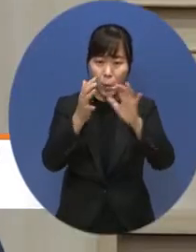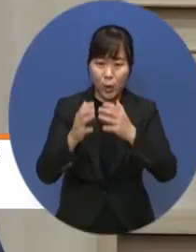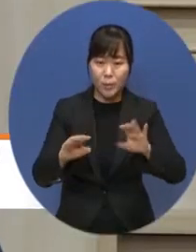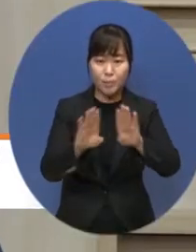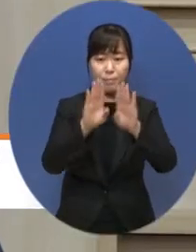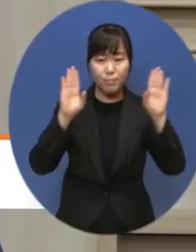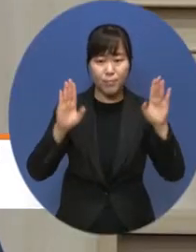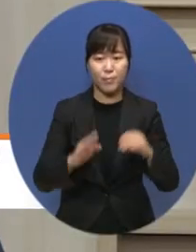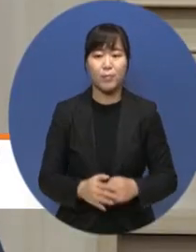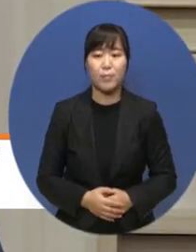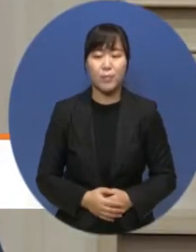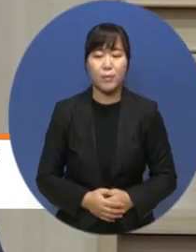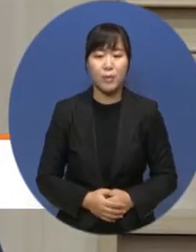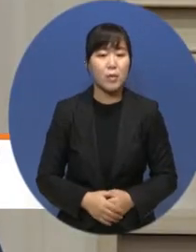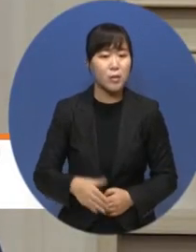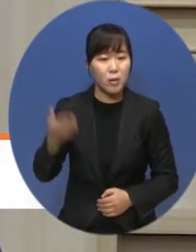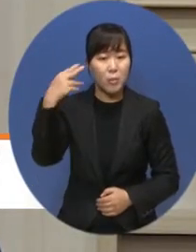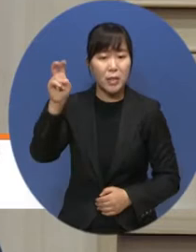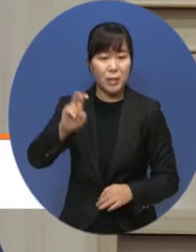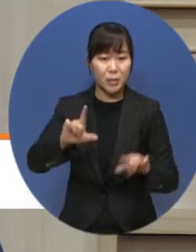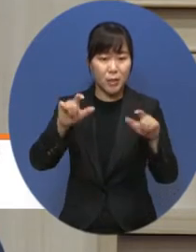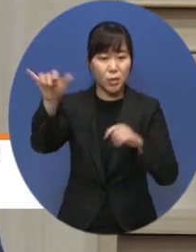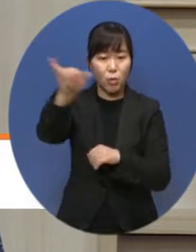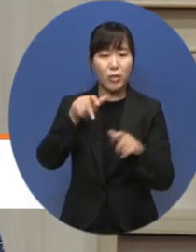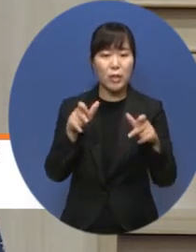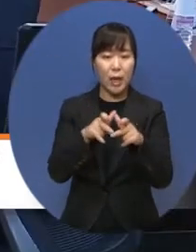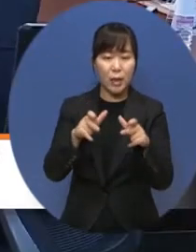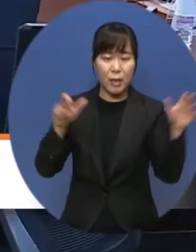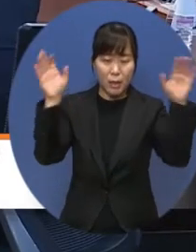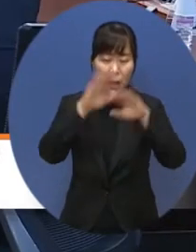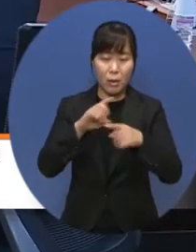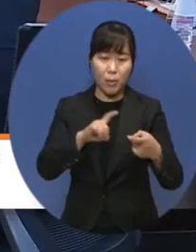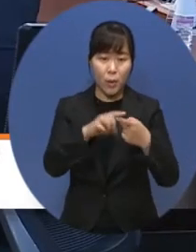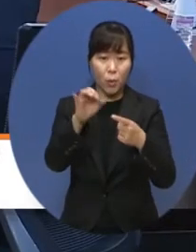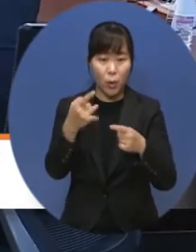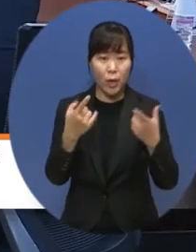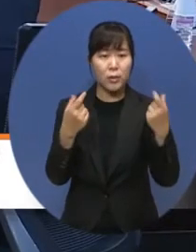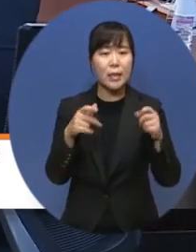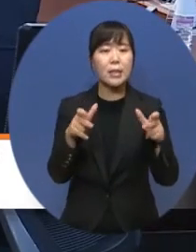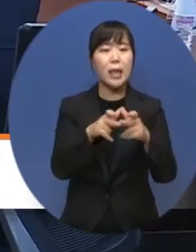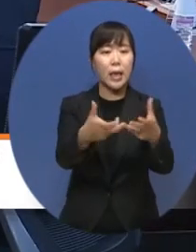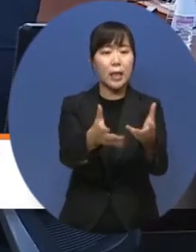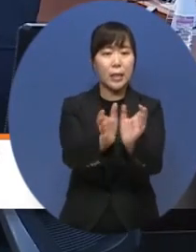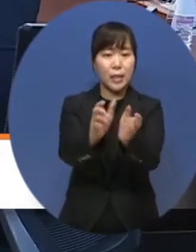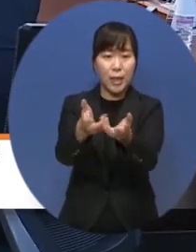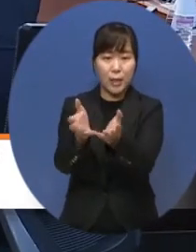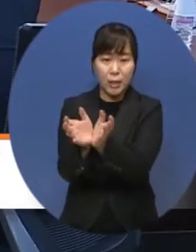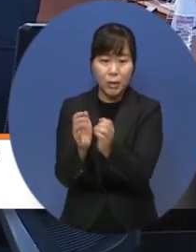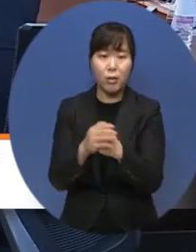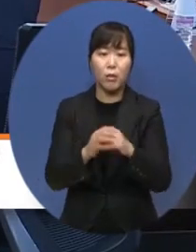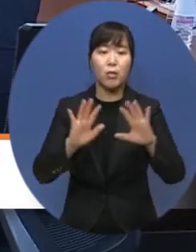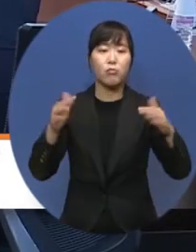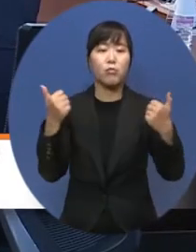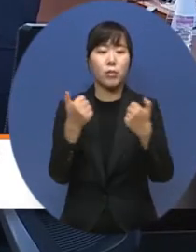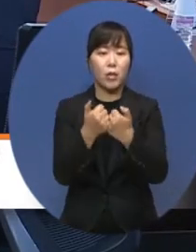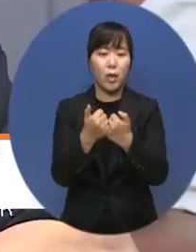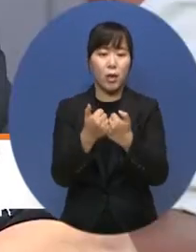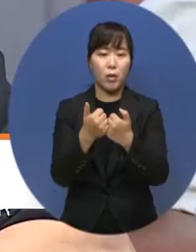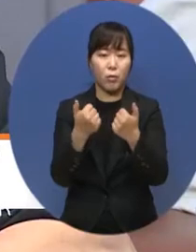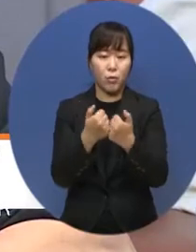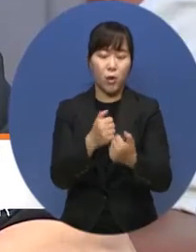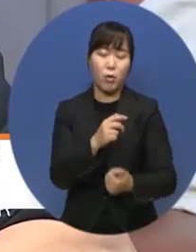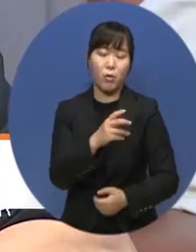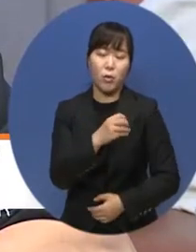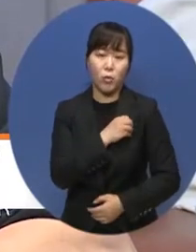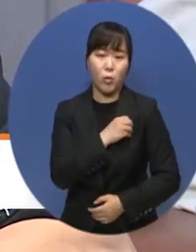열렸습니다. 지난 20일 전국 장애인 야학협의회 등 장애계 단체들은 국회의원 회관에서